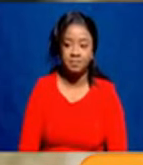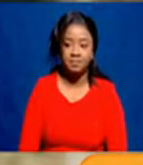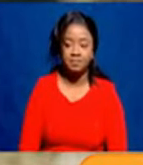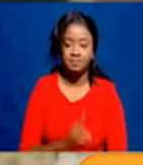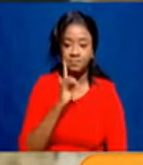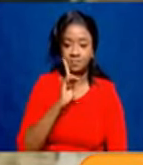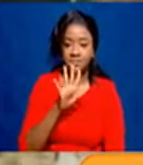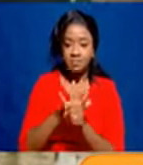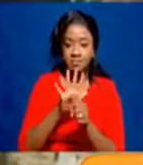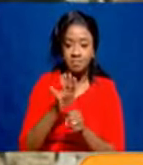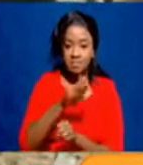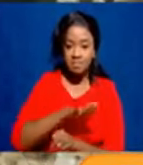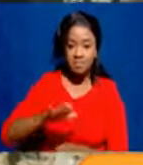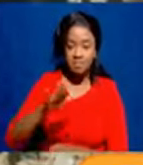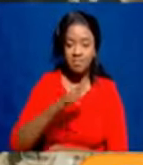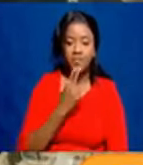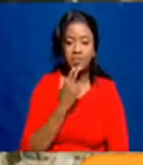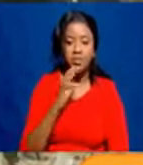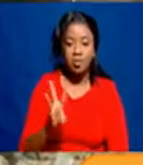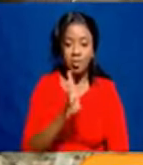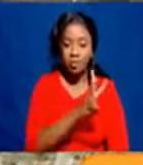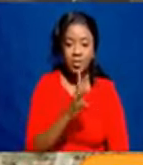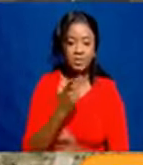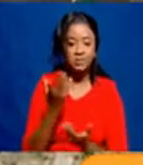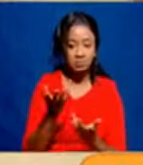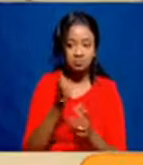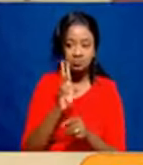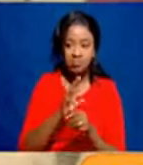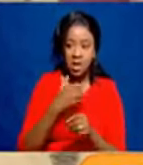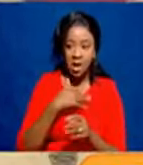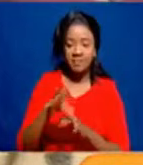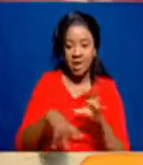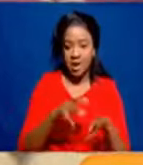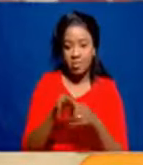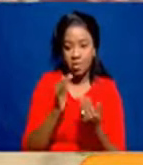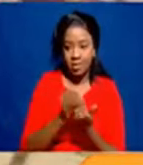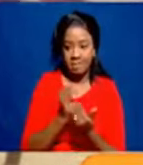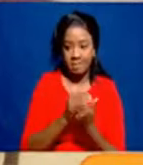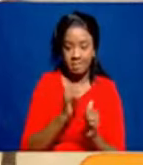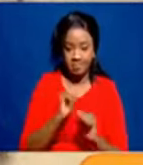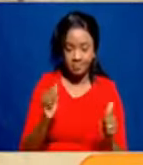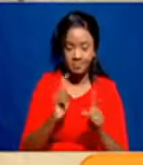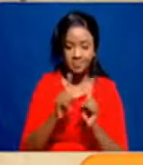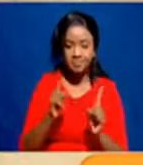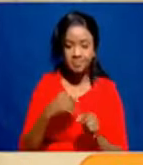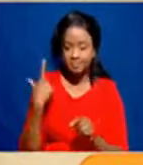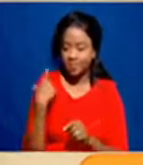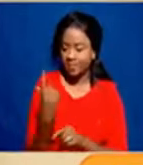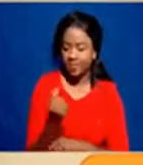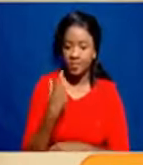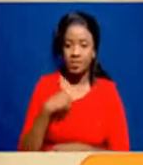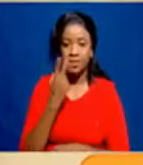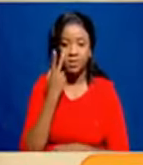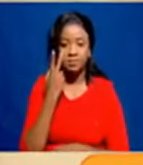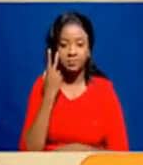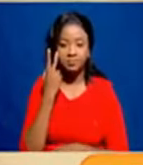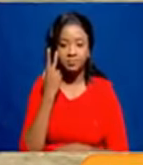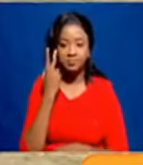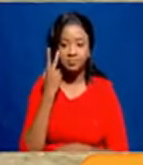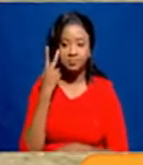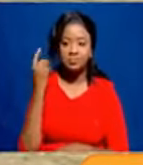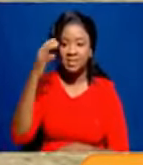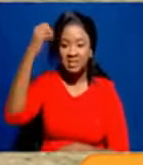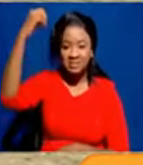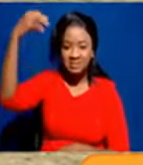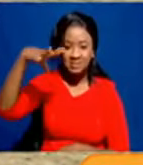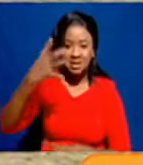Maeneo mengi kaunti ya Pokot Magharibi yanategemea mifugo kiuchumi. Lakini katika siku za hivi majuzi, hali ya